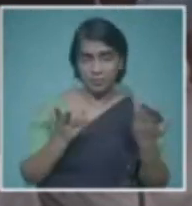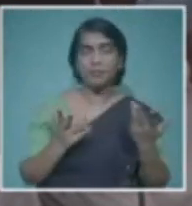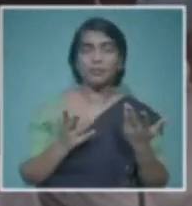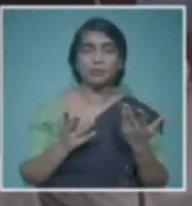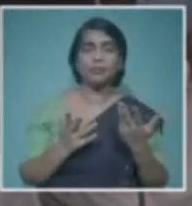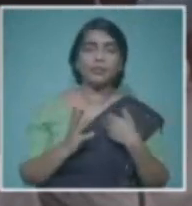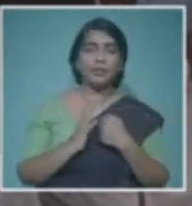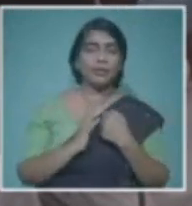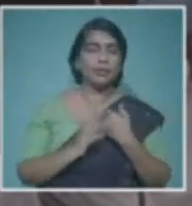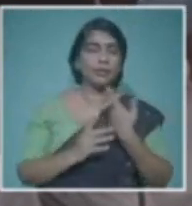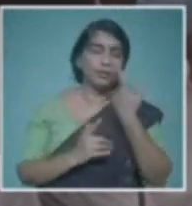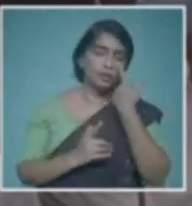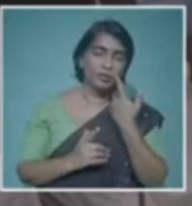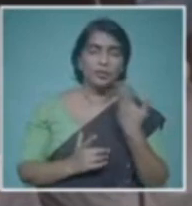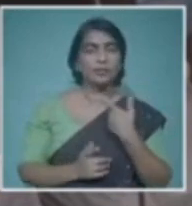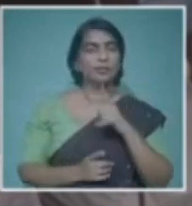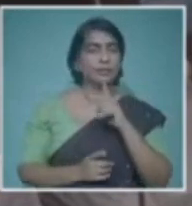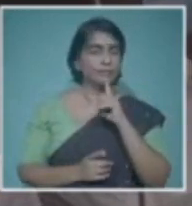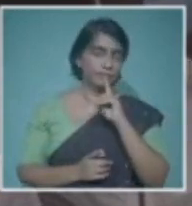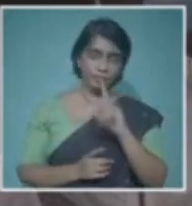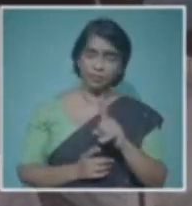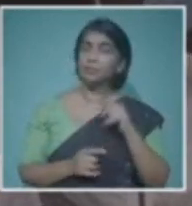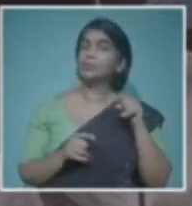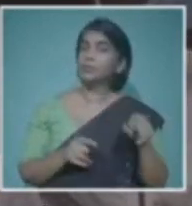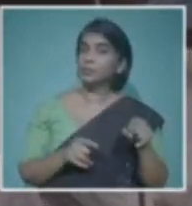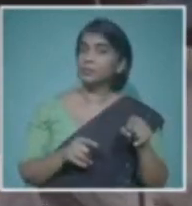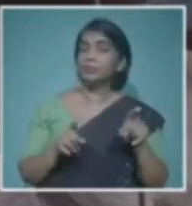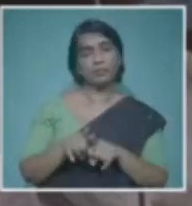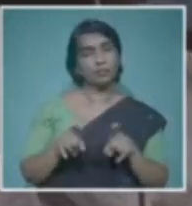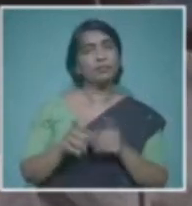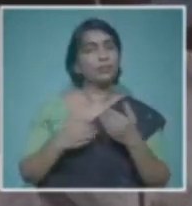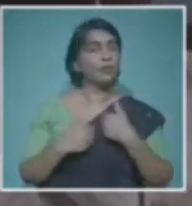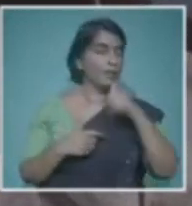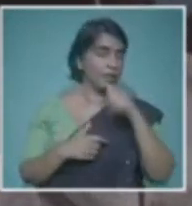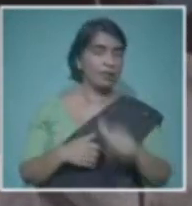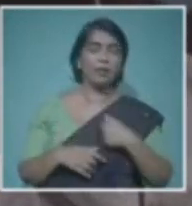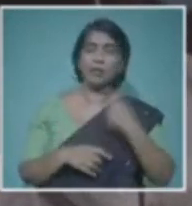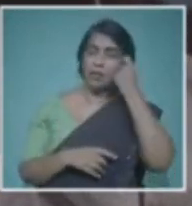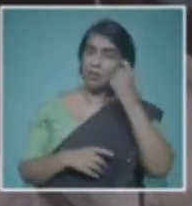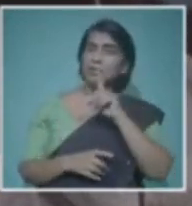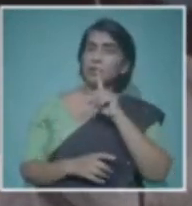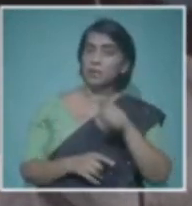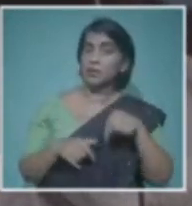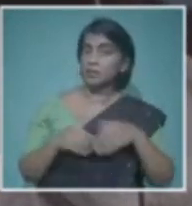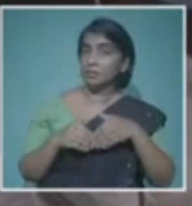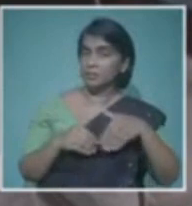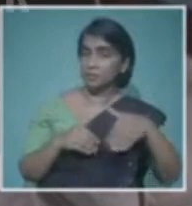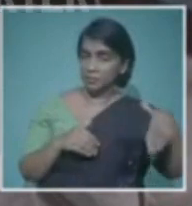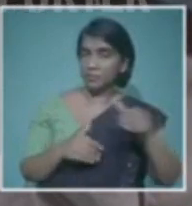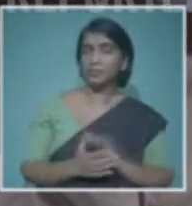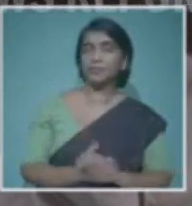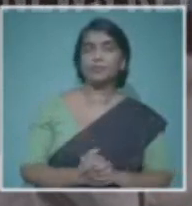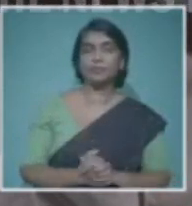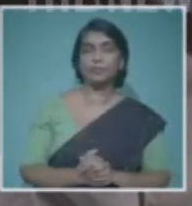බව ඉතාමත්ම කනගාටු දායකයි. දැන් ඒ නිසා අපි අත වශයෙන්ම යෝජනා කරන්නේ මේ වෙනකොට